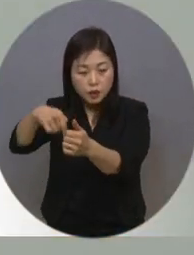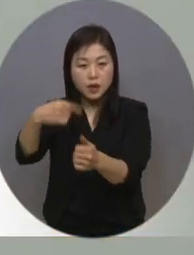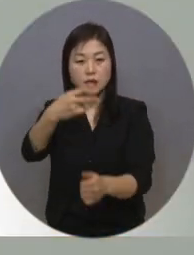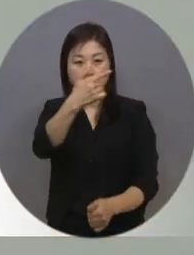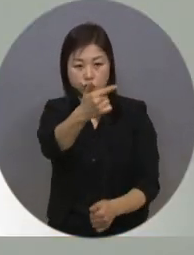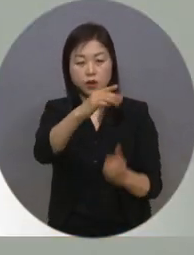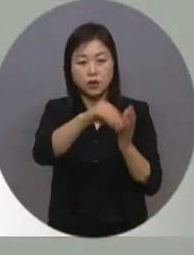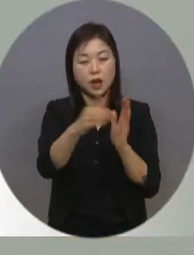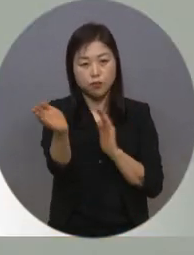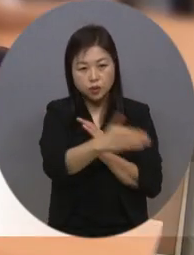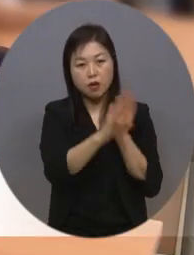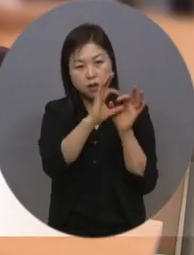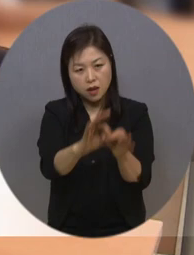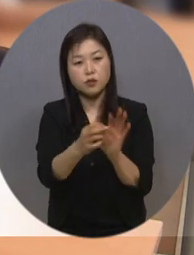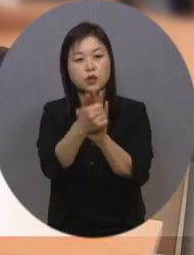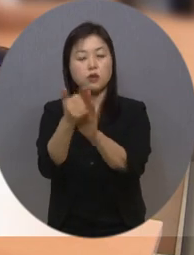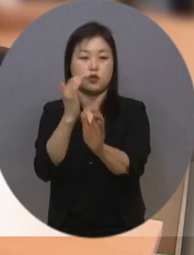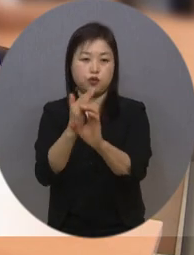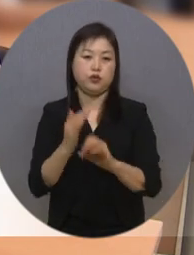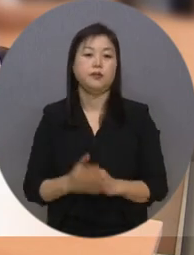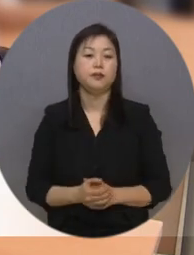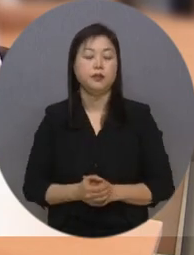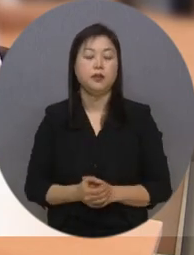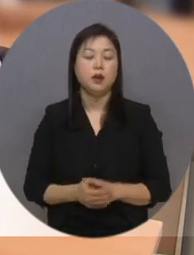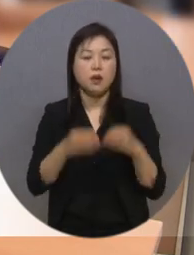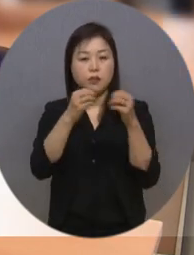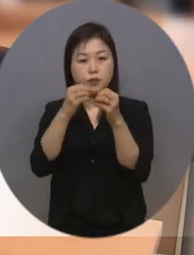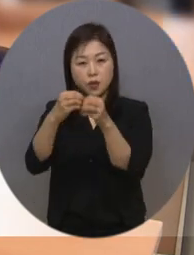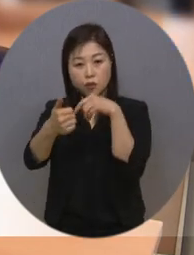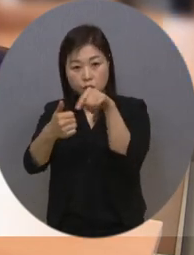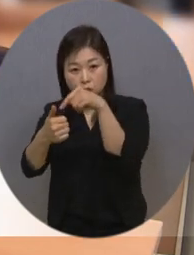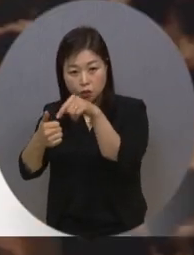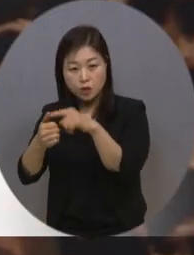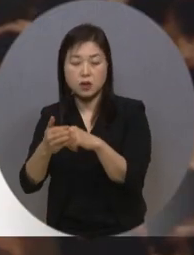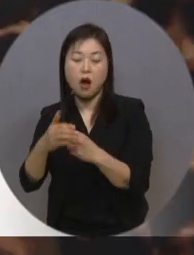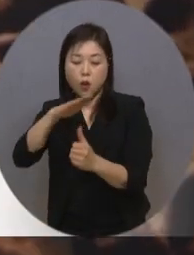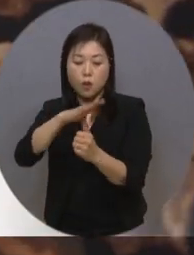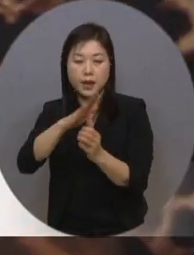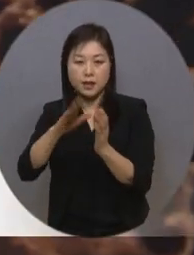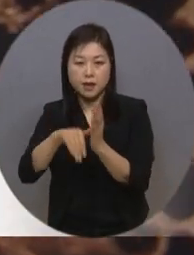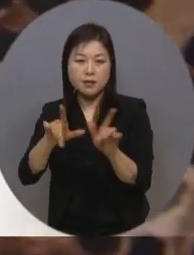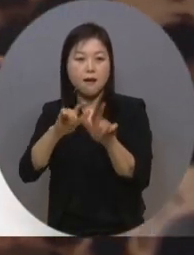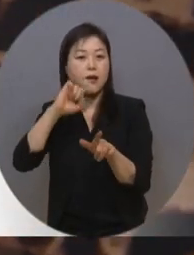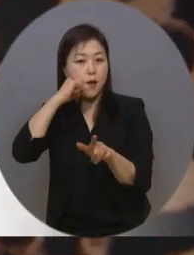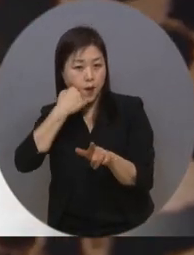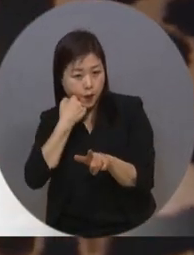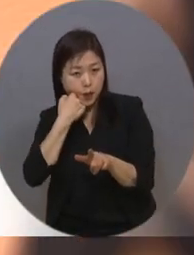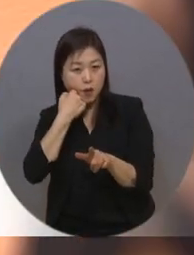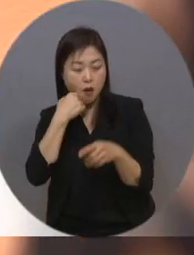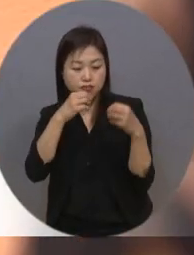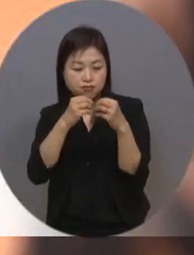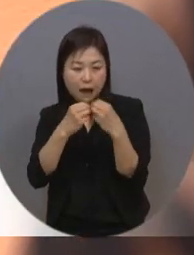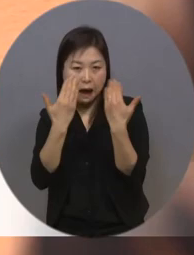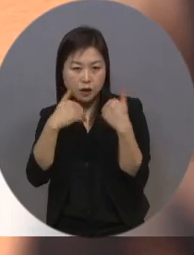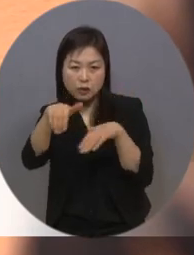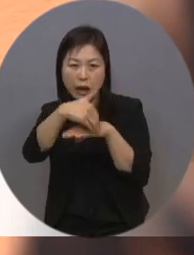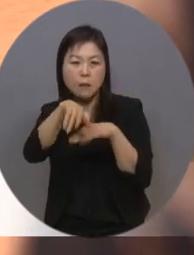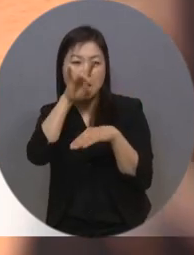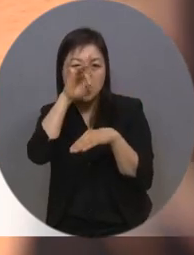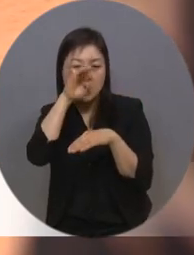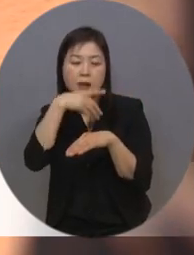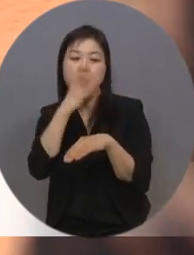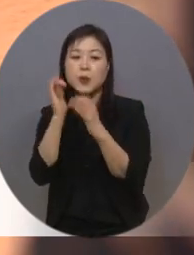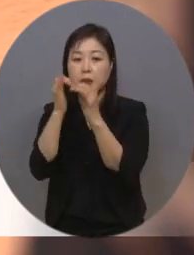2006년부터 지원하고 있습니다. 그동안 문해교육은 주로 어린 시절 어려운 형편 때문에 글을 배우지 못한